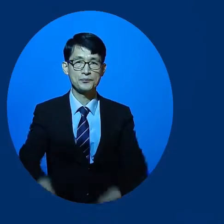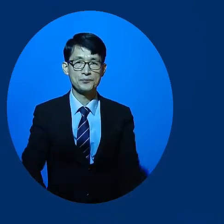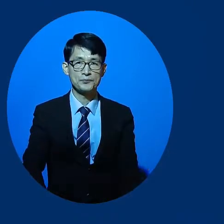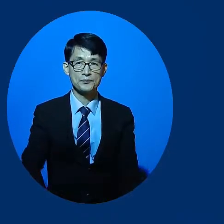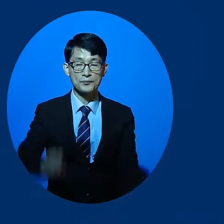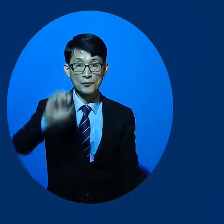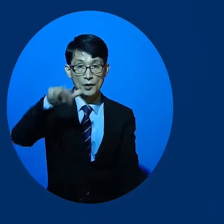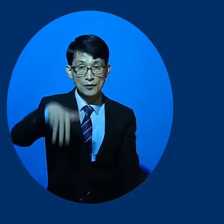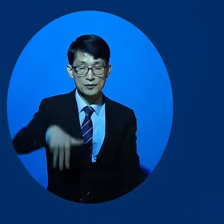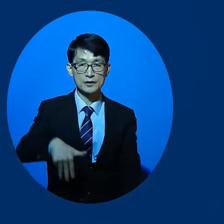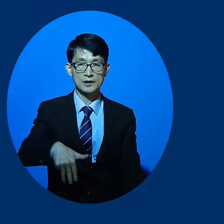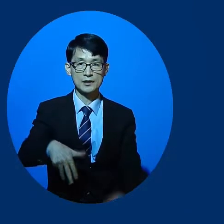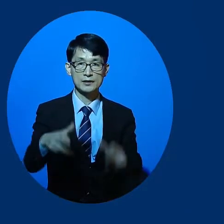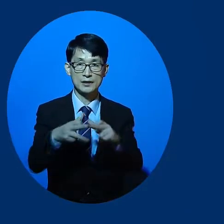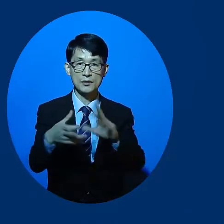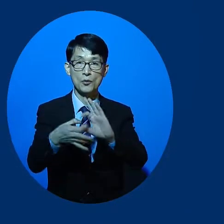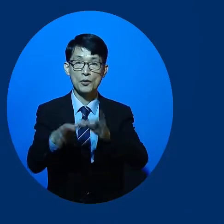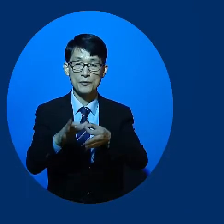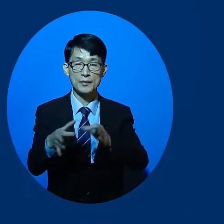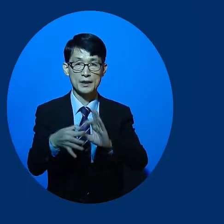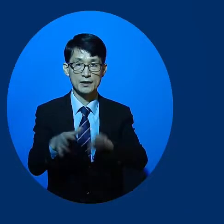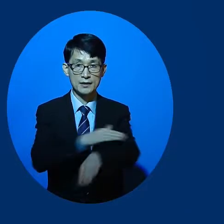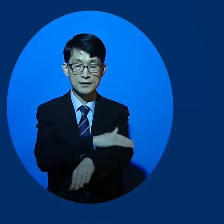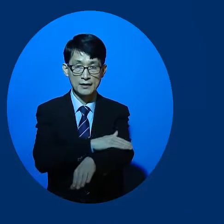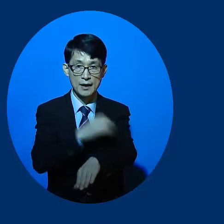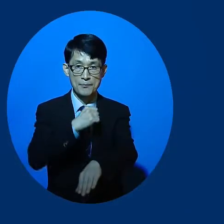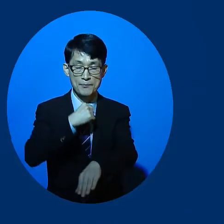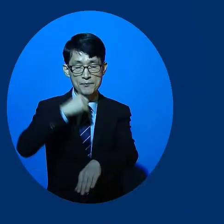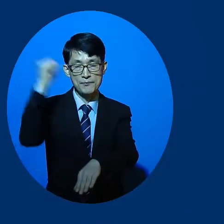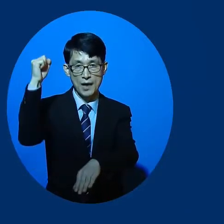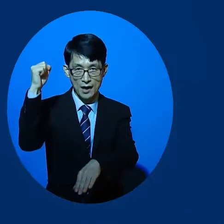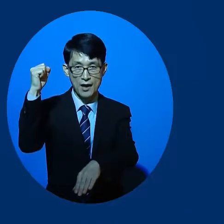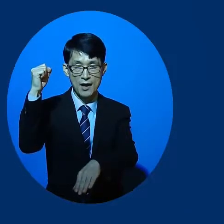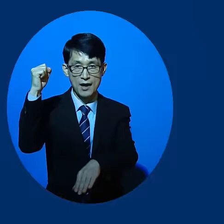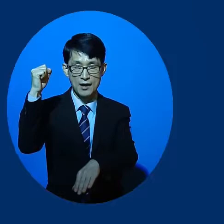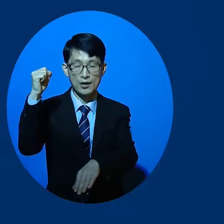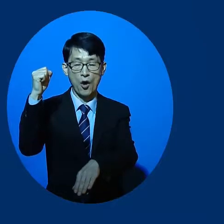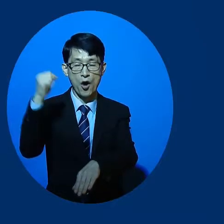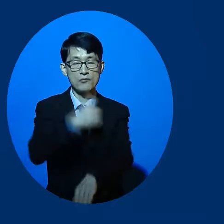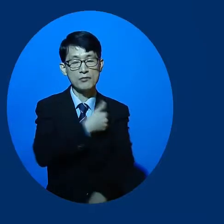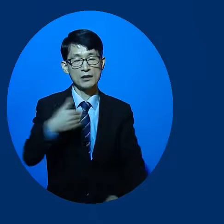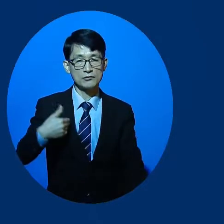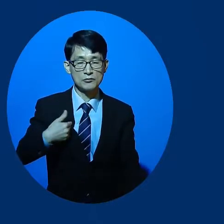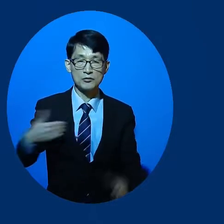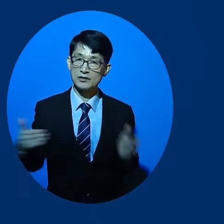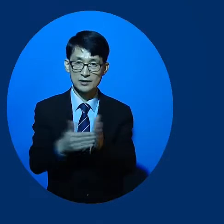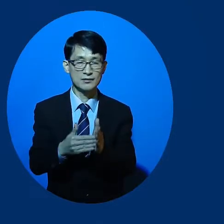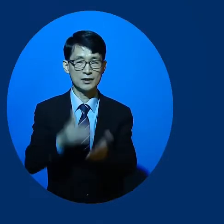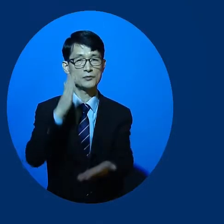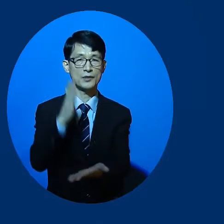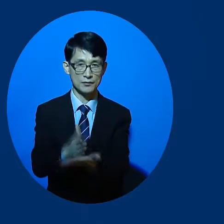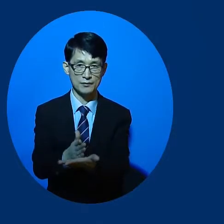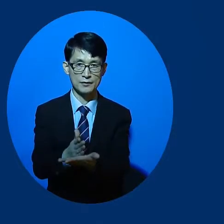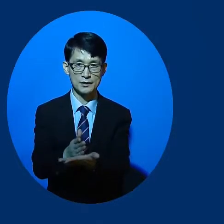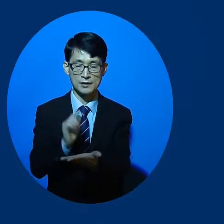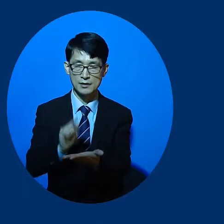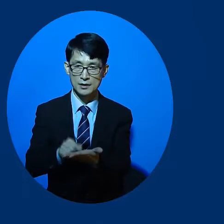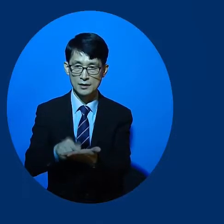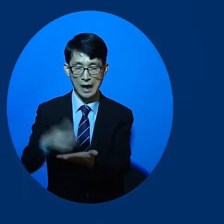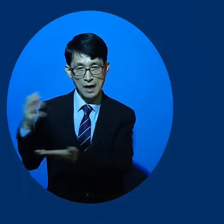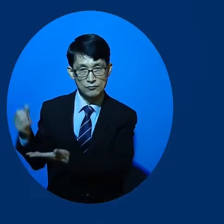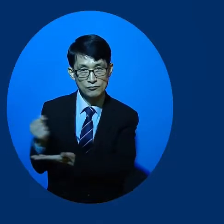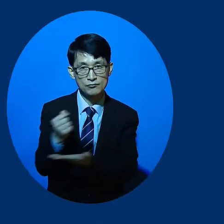평창 동계 패럴림픽 대회의 성공적인 개최에 안주해서는 안 되며 이를 통해 장애인 체육